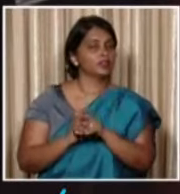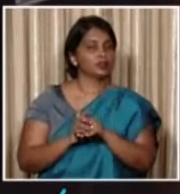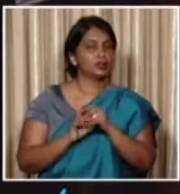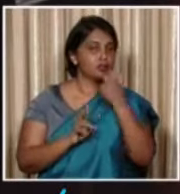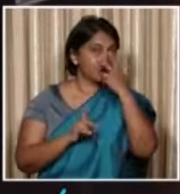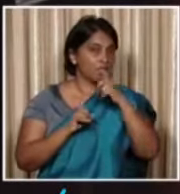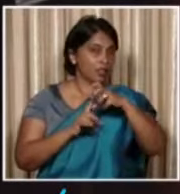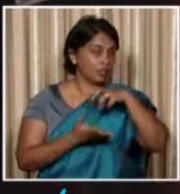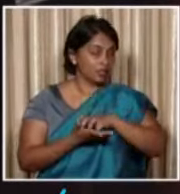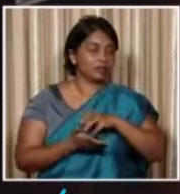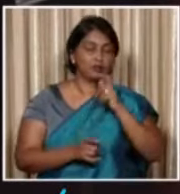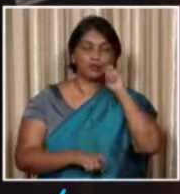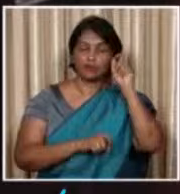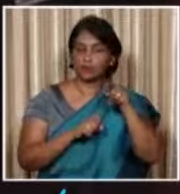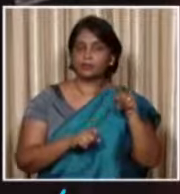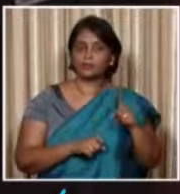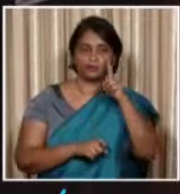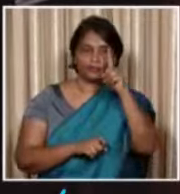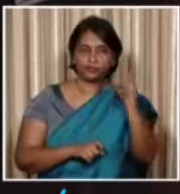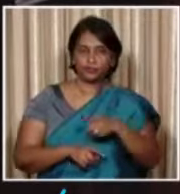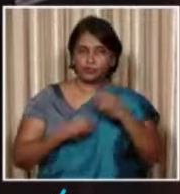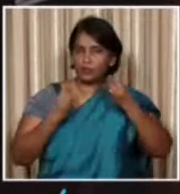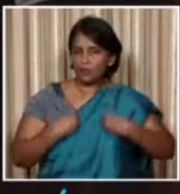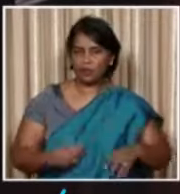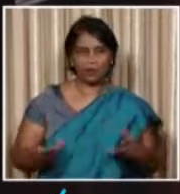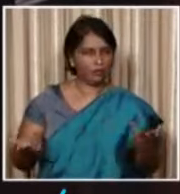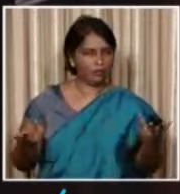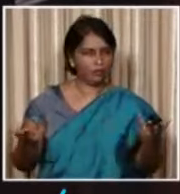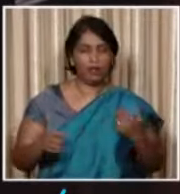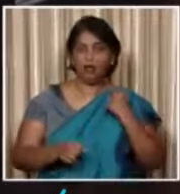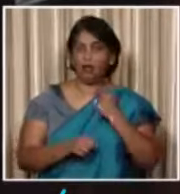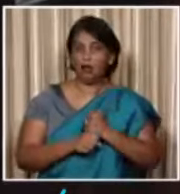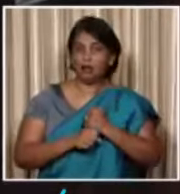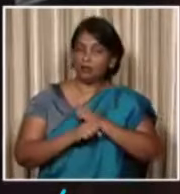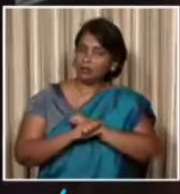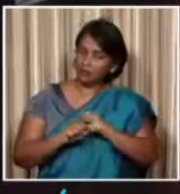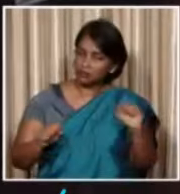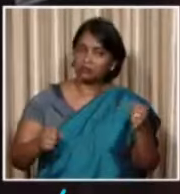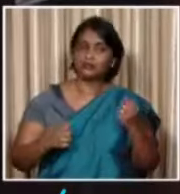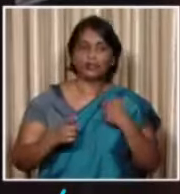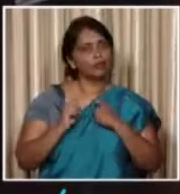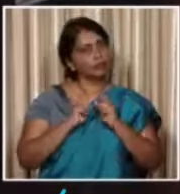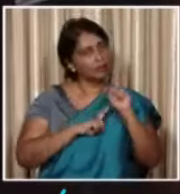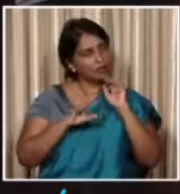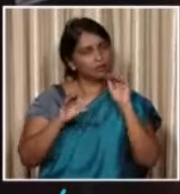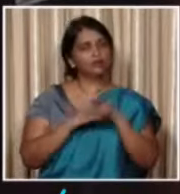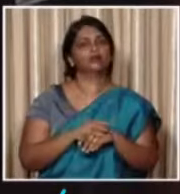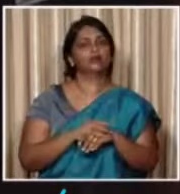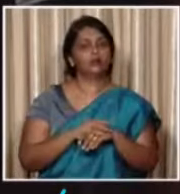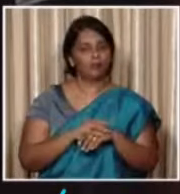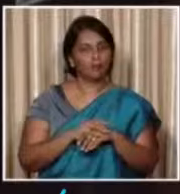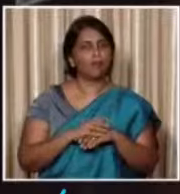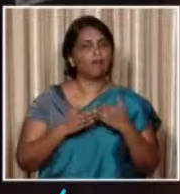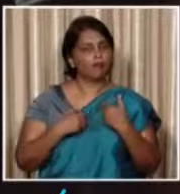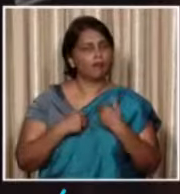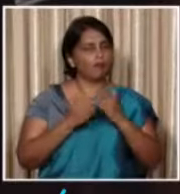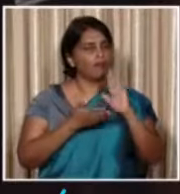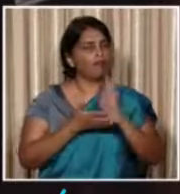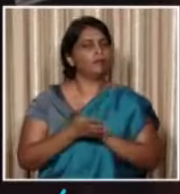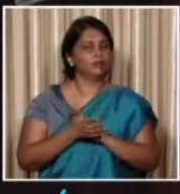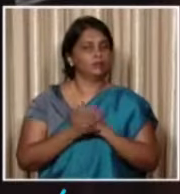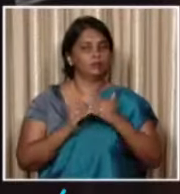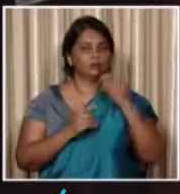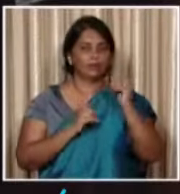කරුතර දිස්ත්‍රික්කයේ ජනතාව එක දවසක පරද්දලා නැහැ ආණ්ඩුව නැති වෙනකොටත් අපි පාර්ලිමේන්තුවේ අපිට එක්කල්ල දිනවා